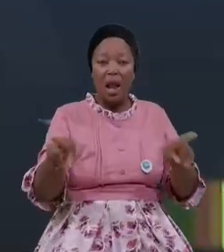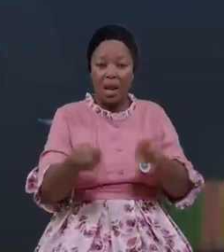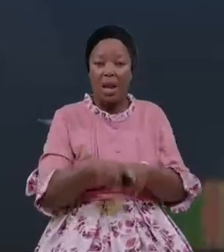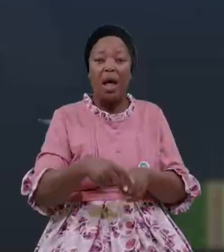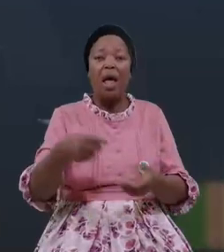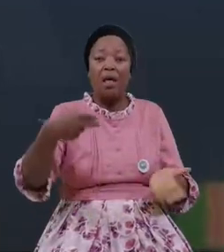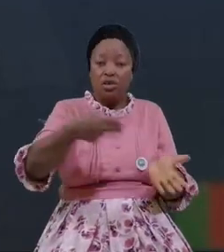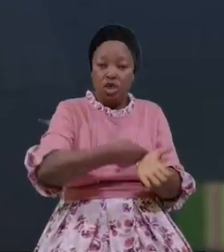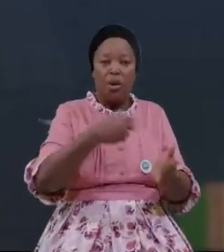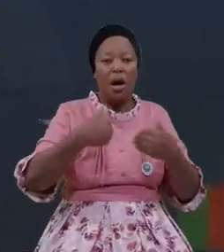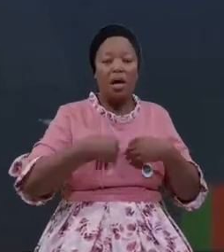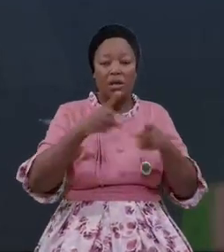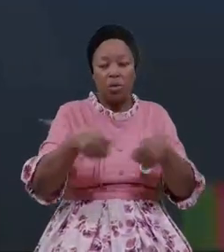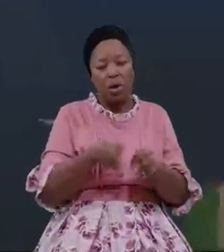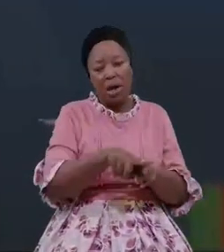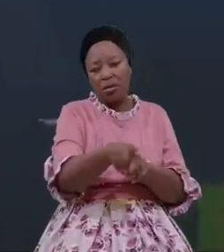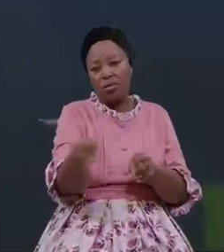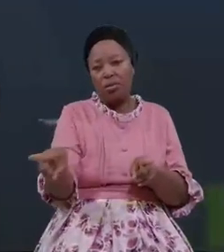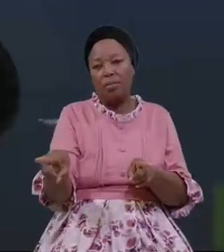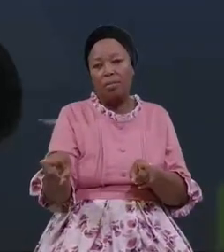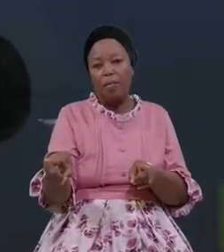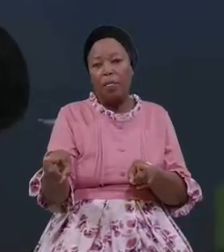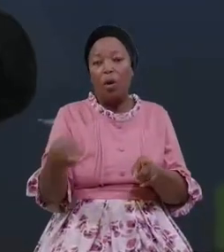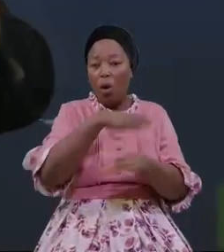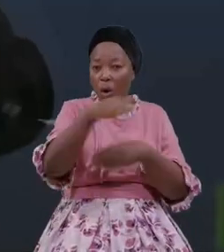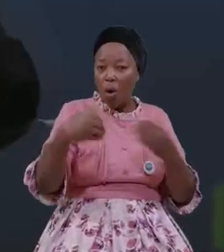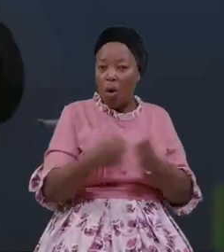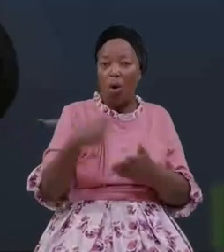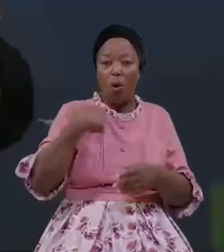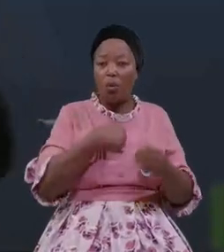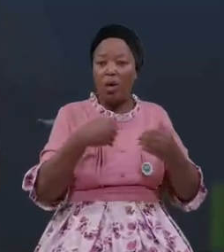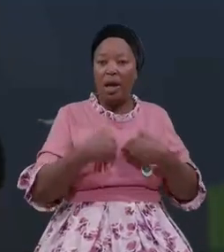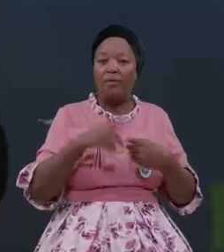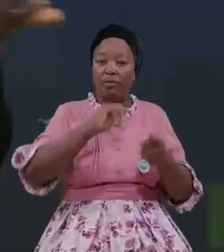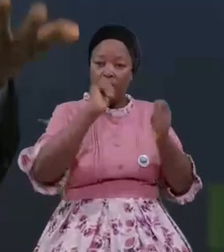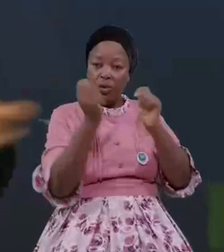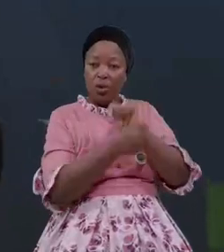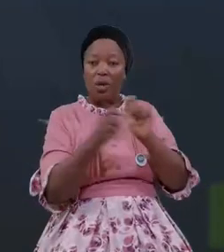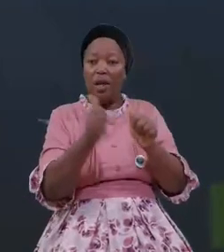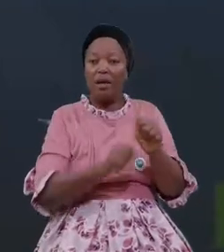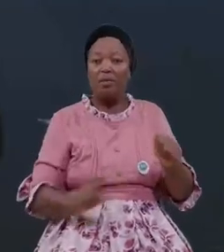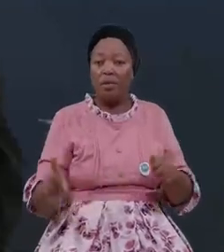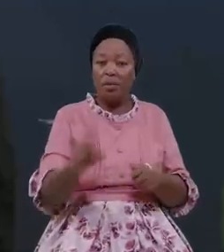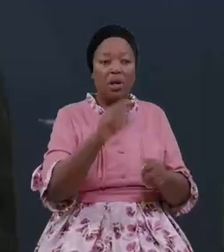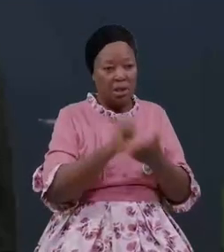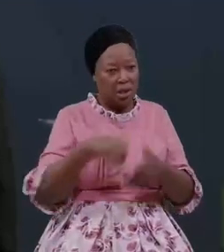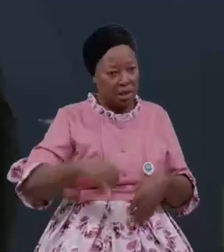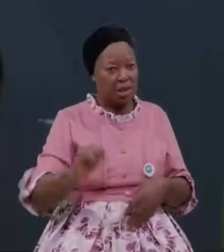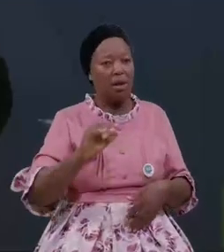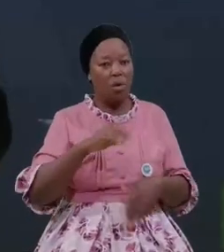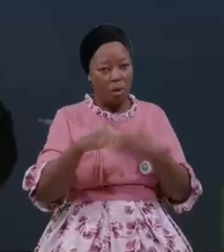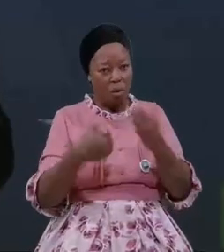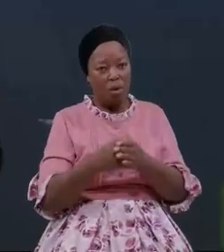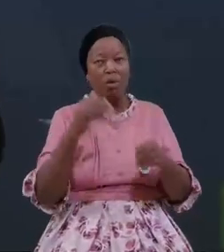comme des brebis tous chacun ça veut dire tous chacun chacun suivait sa propre voie